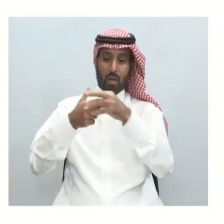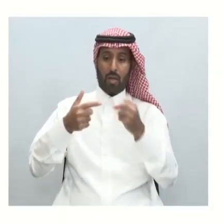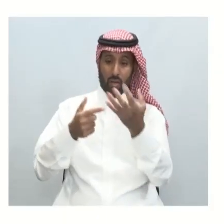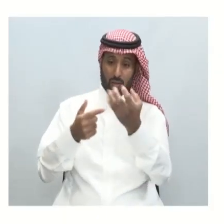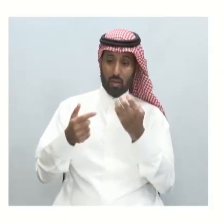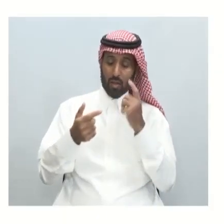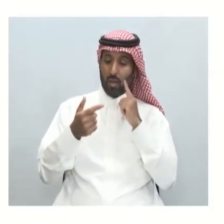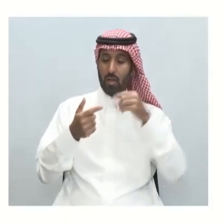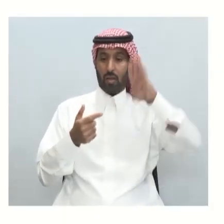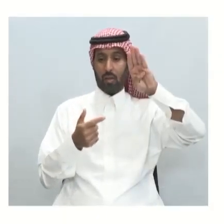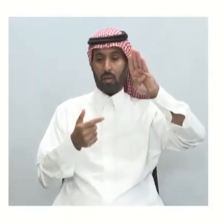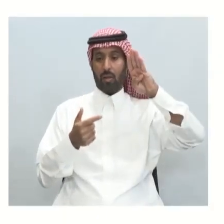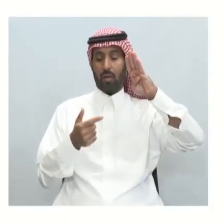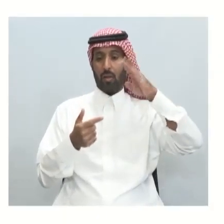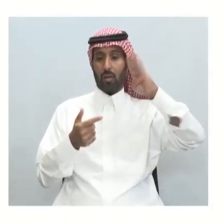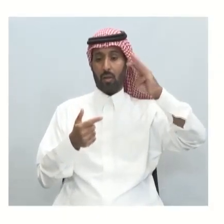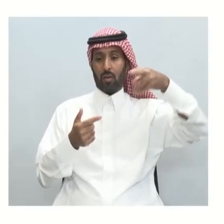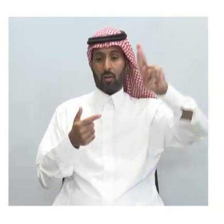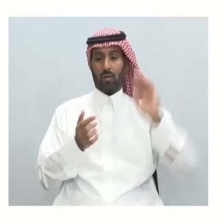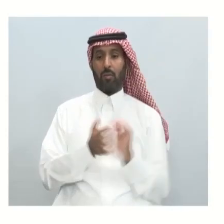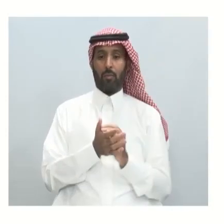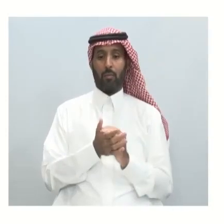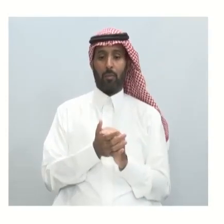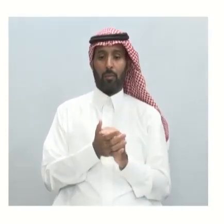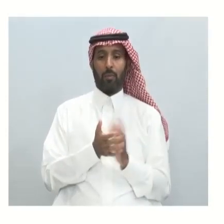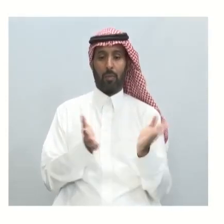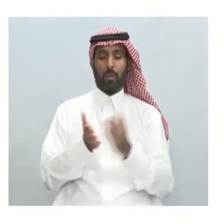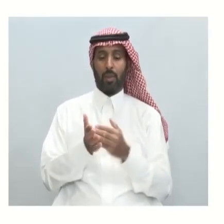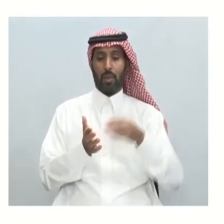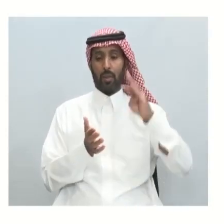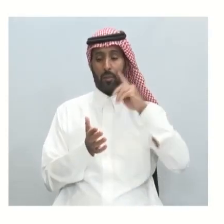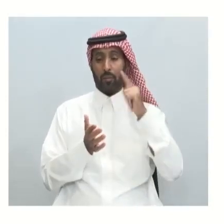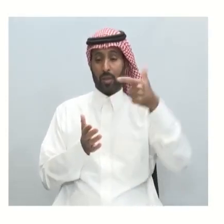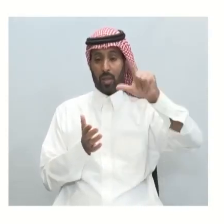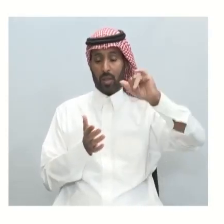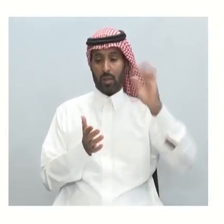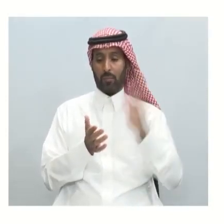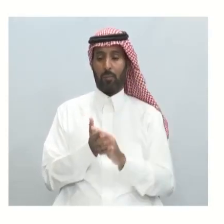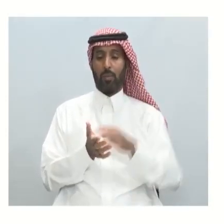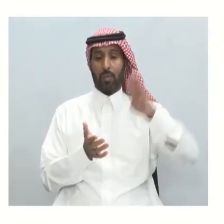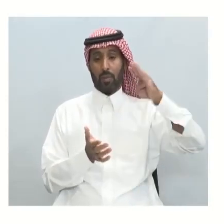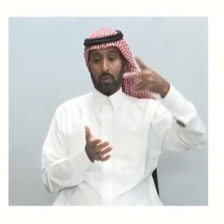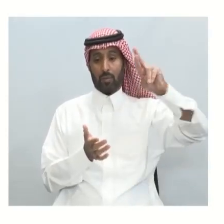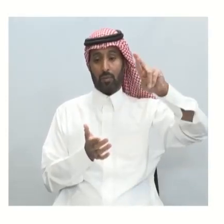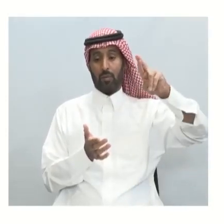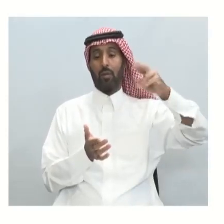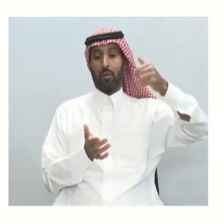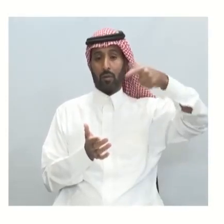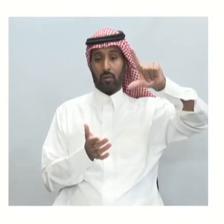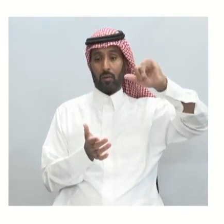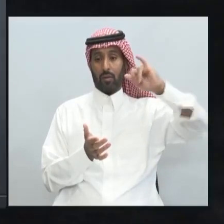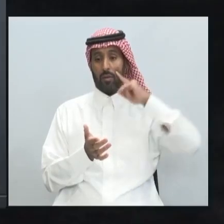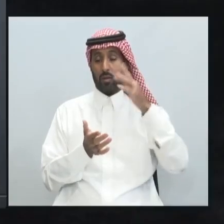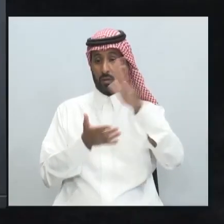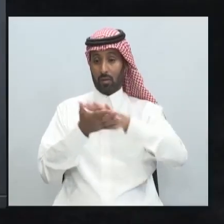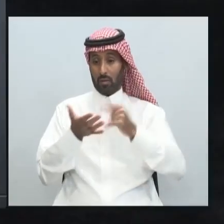كهروسالبيه البر عفوا البروم بروميد الليثيوم بروميد الليثيوم لا بد ان اعود الى